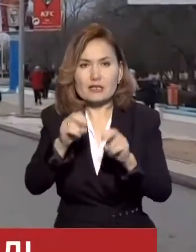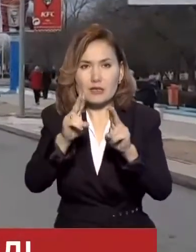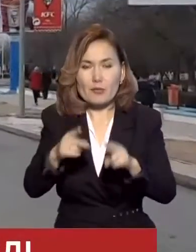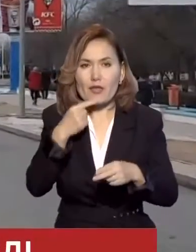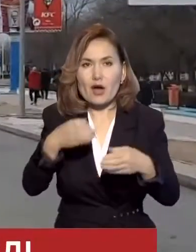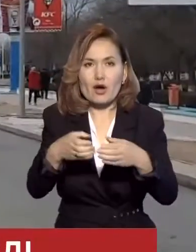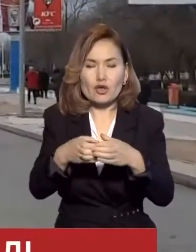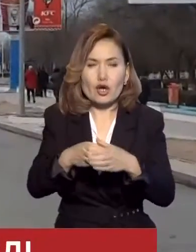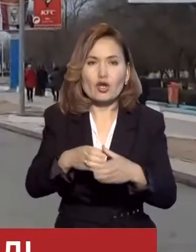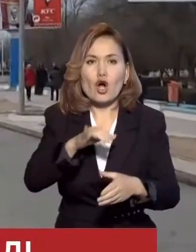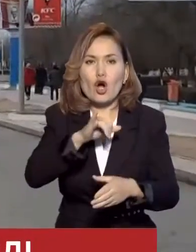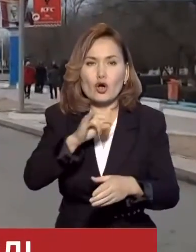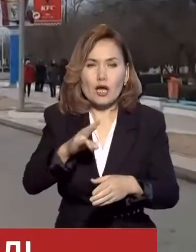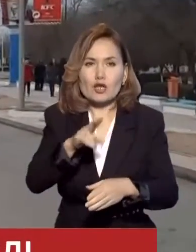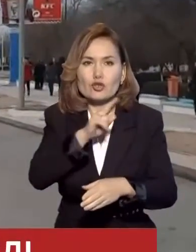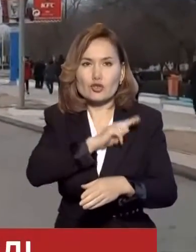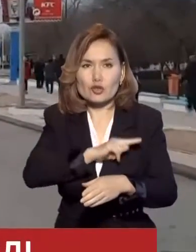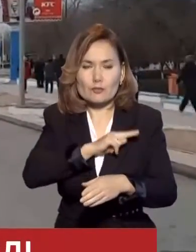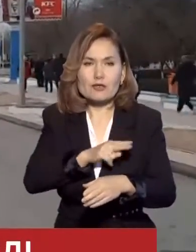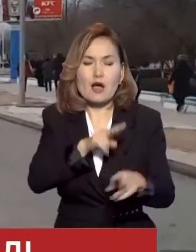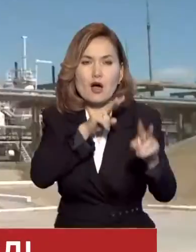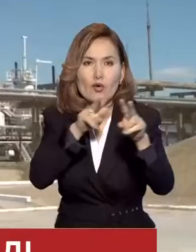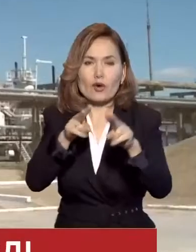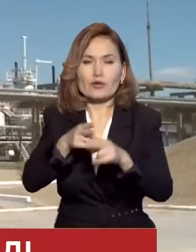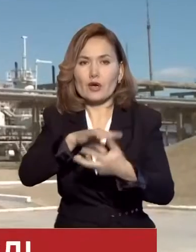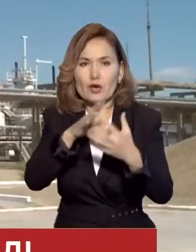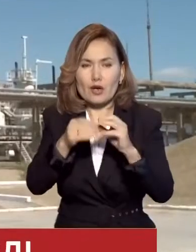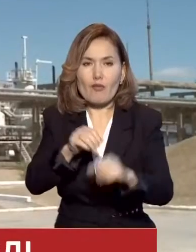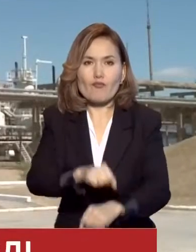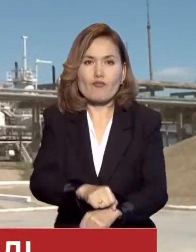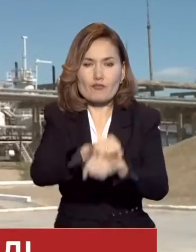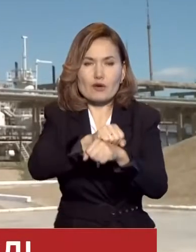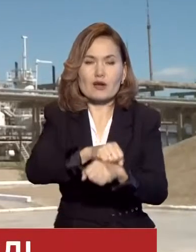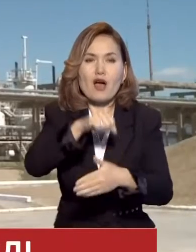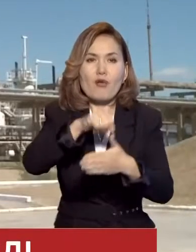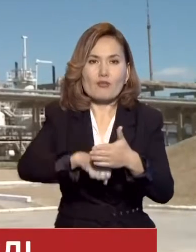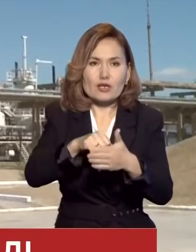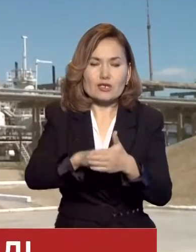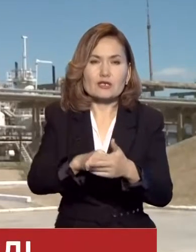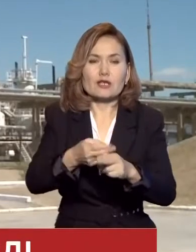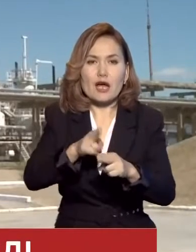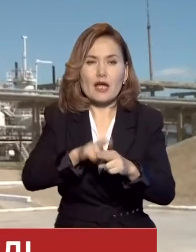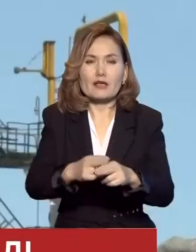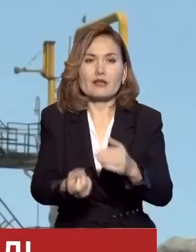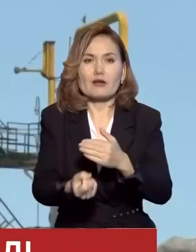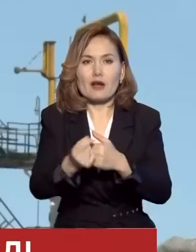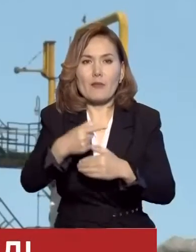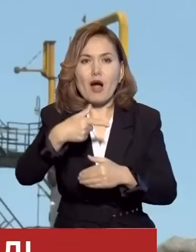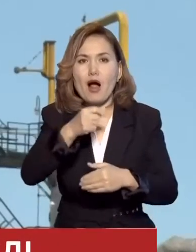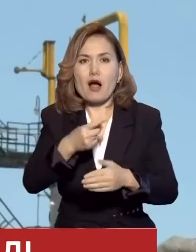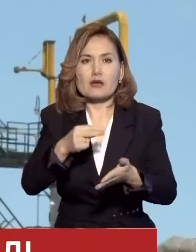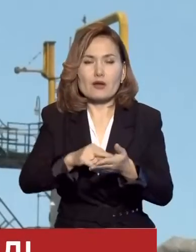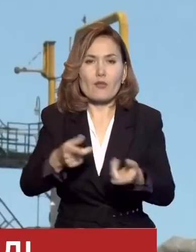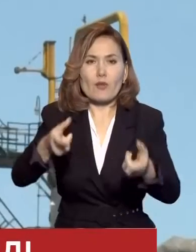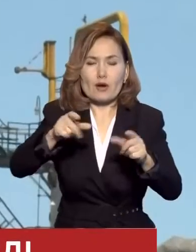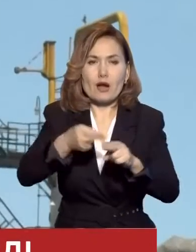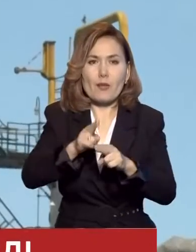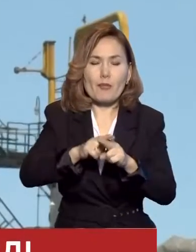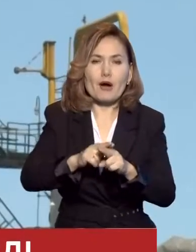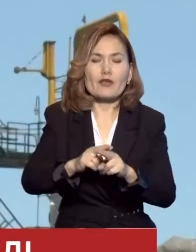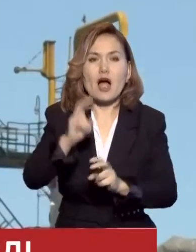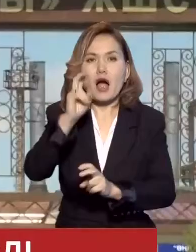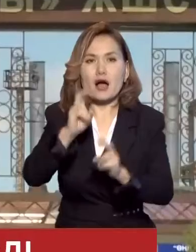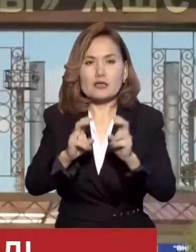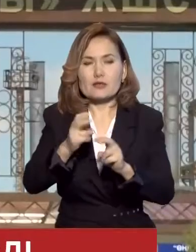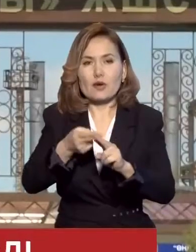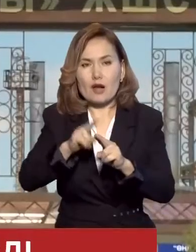жасақ пен Ұлттық ұланға жүктелді. Ал толқуға себеп болған сұйытылған газ. Оны өңдейтін жаңа зауыт салу былтырғы жолдауда тапсырылған. Кәсіпорын Жаңаөзен